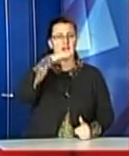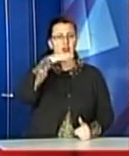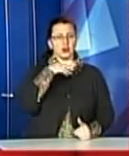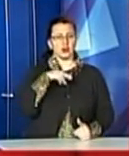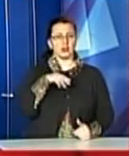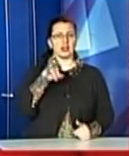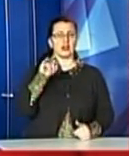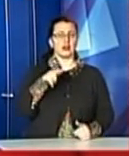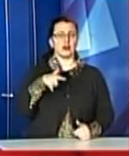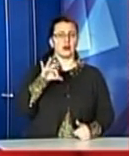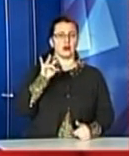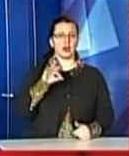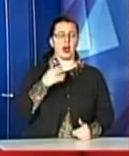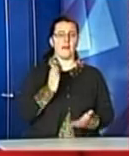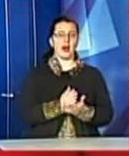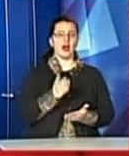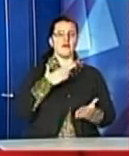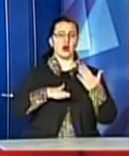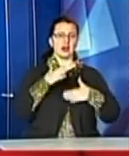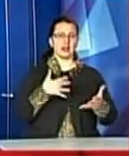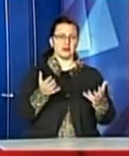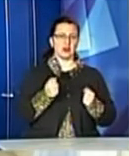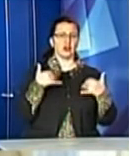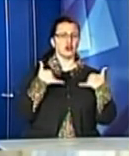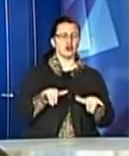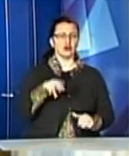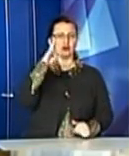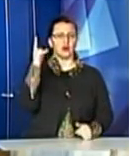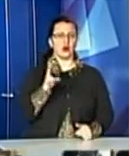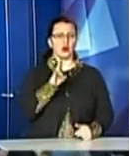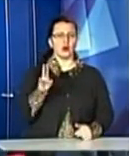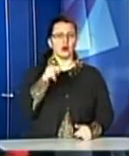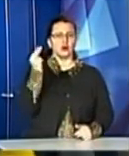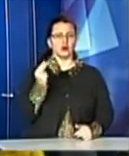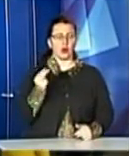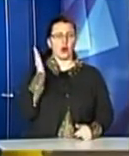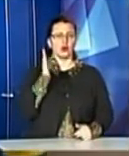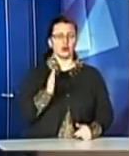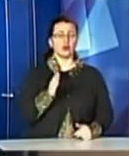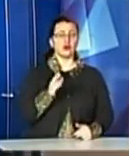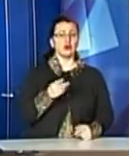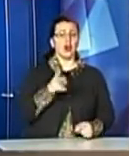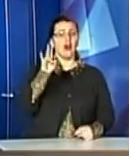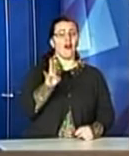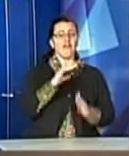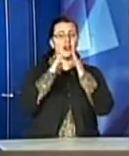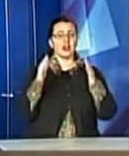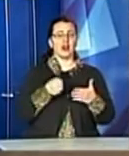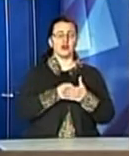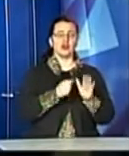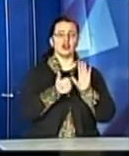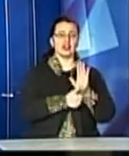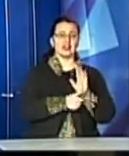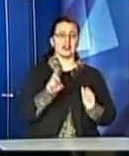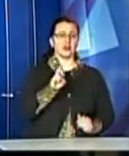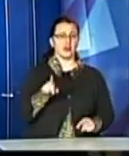маємо радість приймати ікону, чудотворну ікону. Чудотворна ікона перебуватиме у храмі Святого Володимира та Ольги до 16